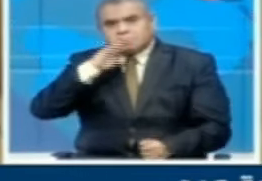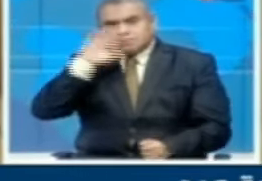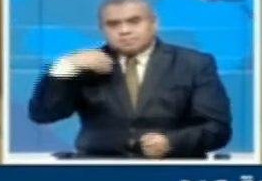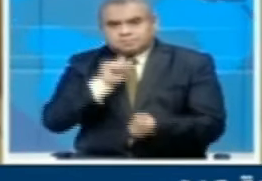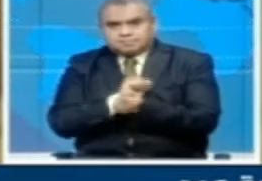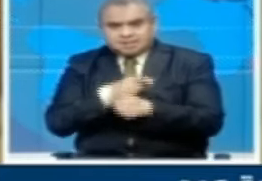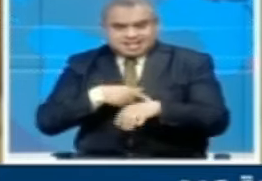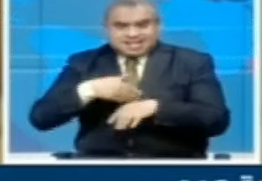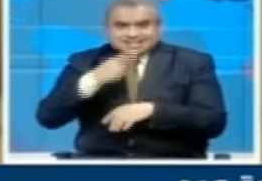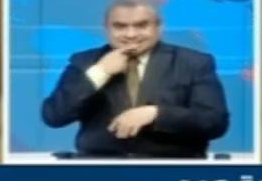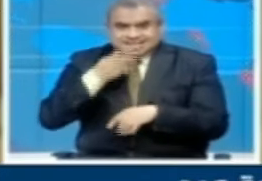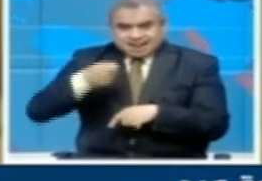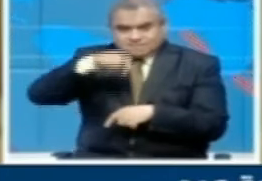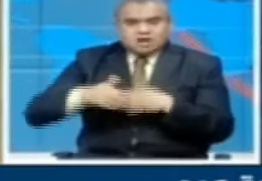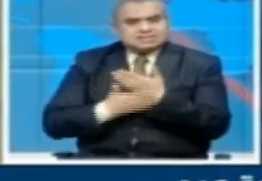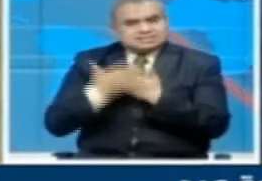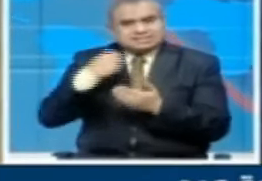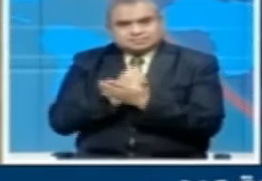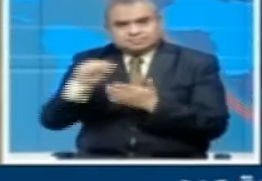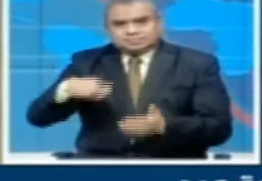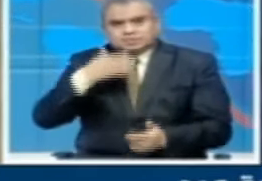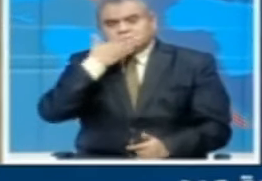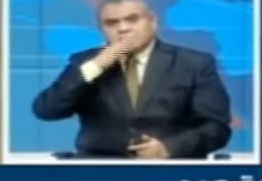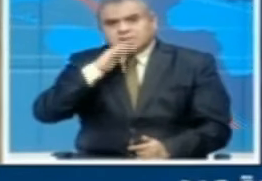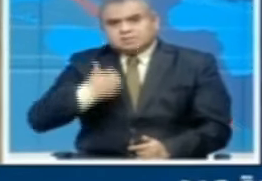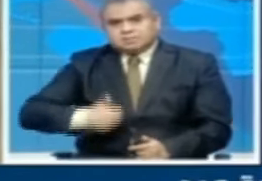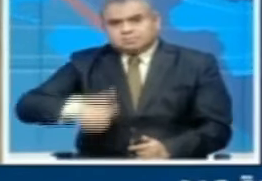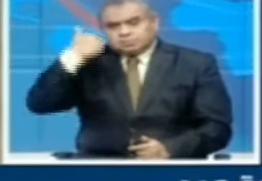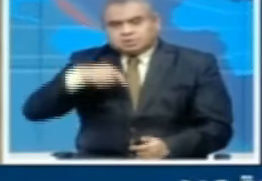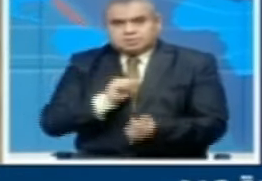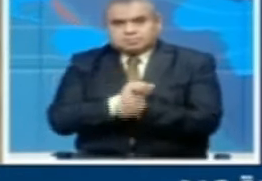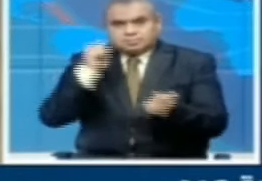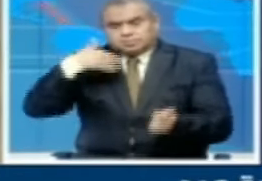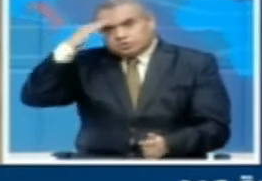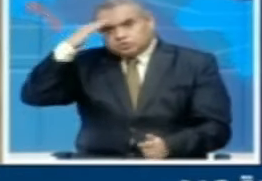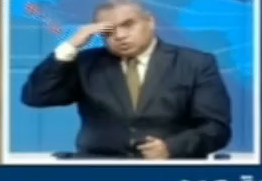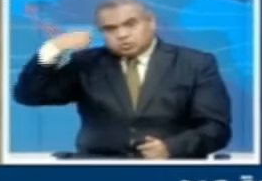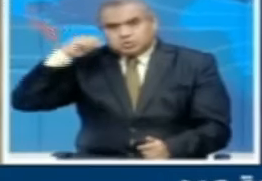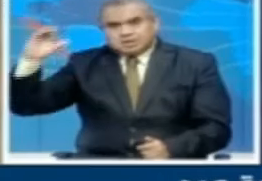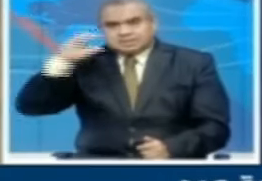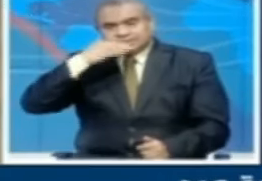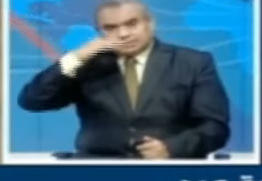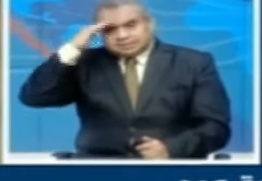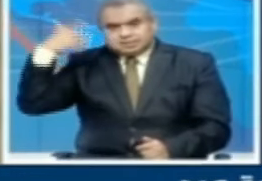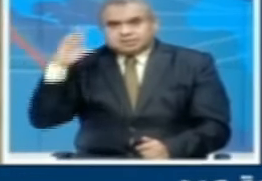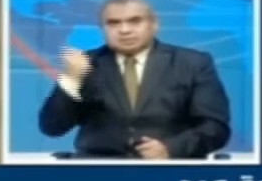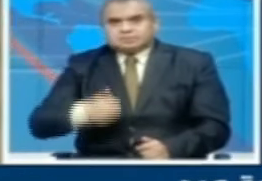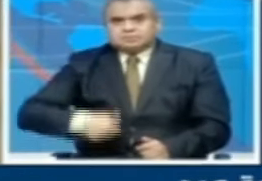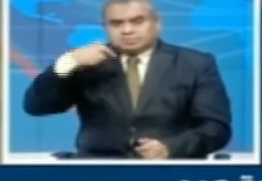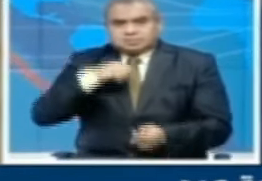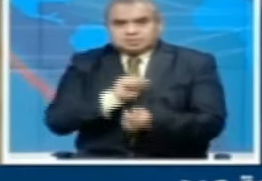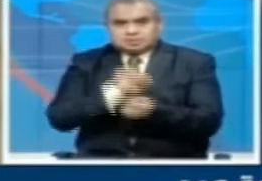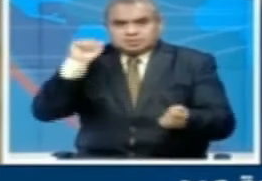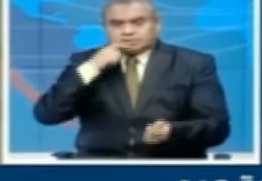قبل ميعادي بكتير. الحمد لله، الحمد والشكر ربنا جاب لي حاجة، وبشكر الرئيس عبد الفتاح السيسي لأن اتفاجئت من اسمه في العفو،